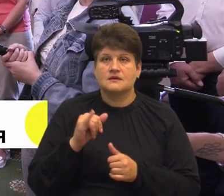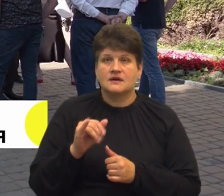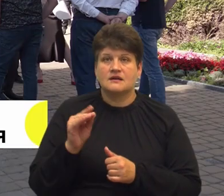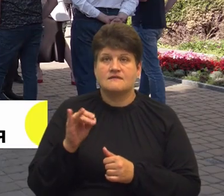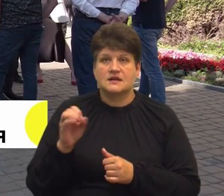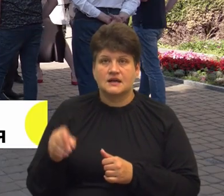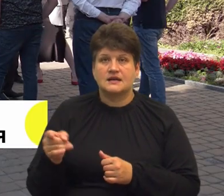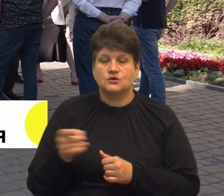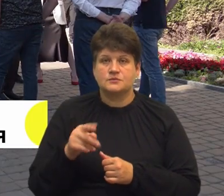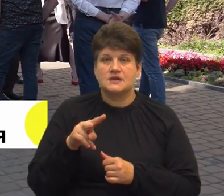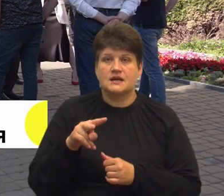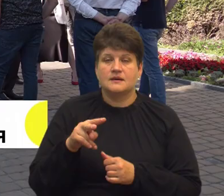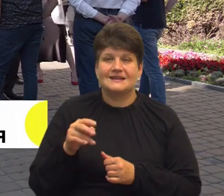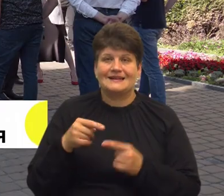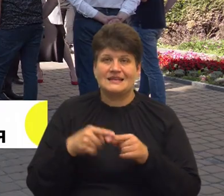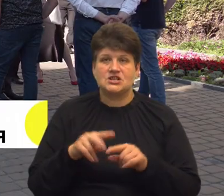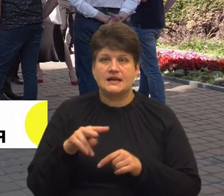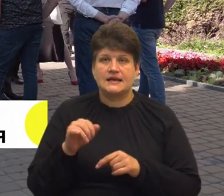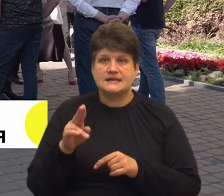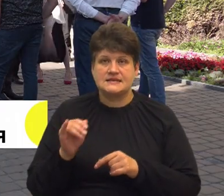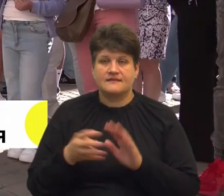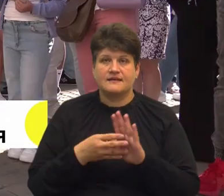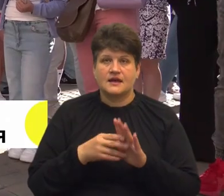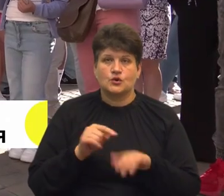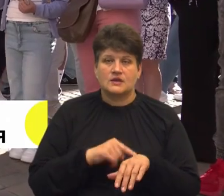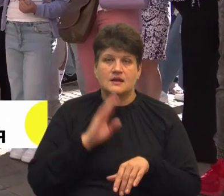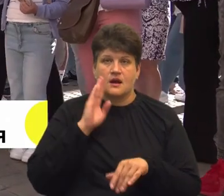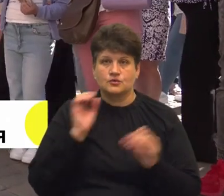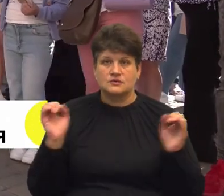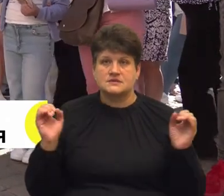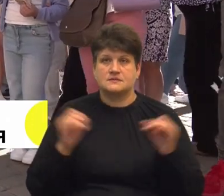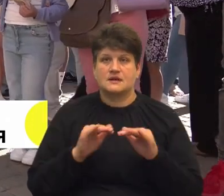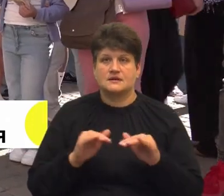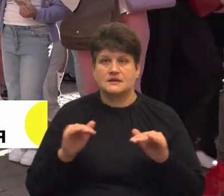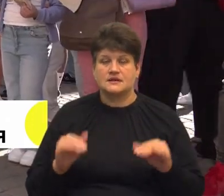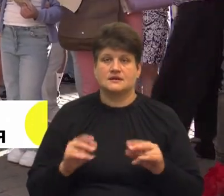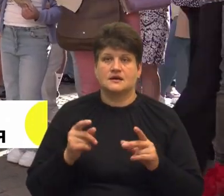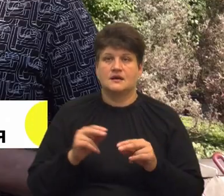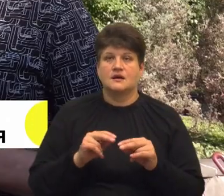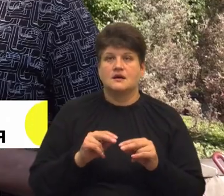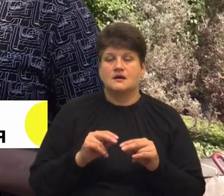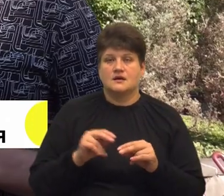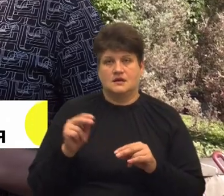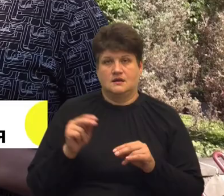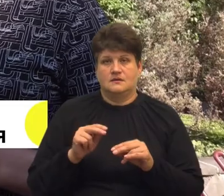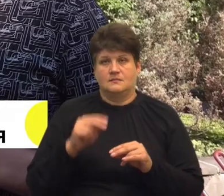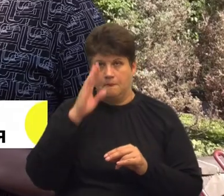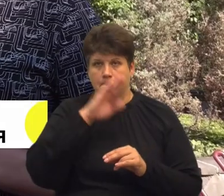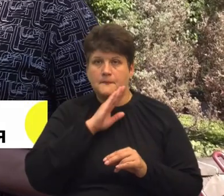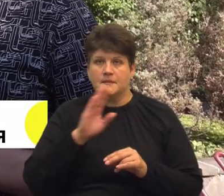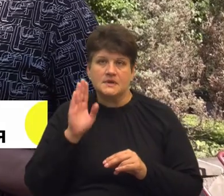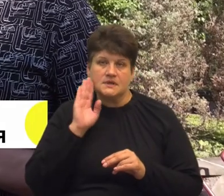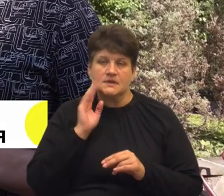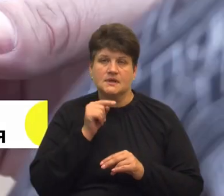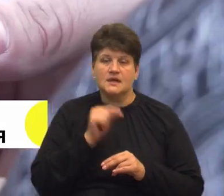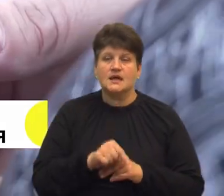ліцей о 9 ранку біля міської ради зібралися батьки та учні з цих навчальних закладів за словами батька гімназиста Петра теня хочуть